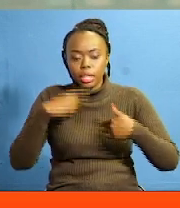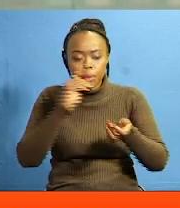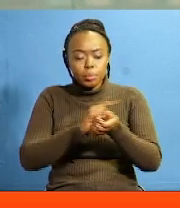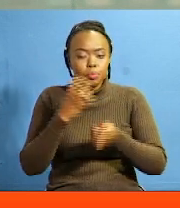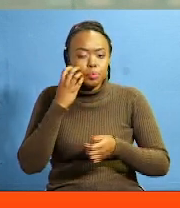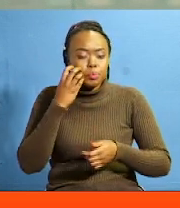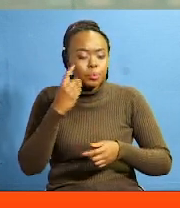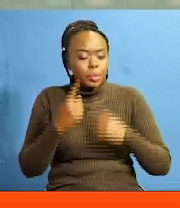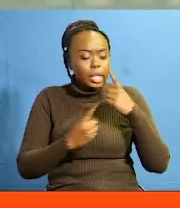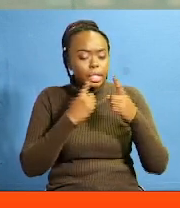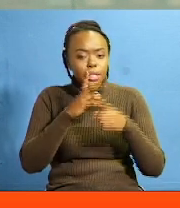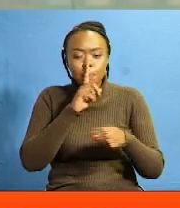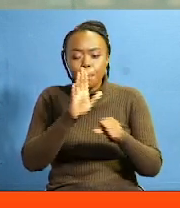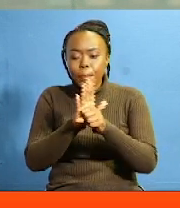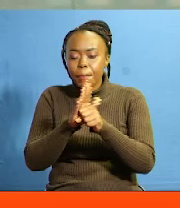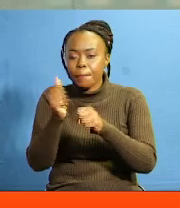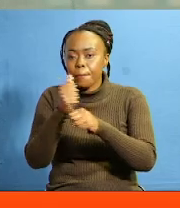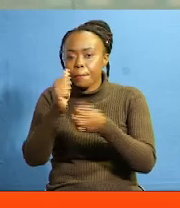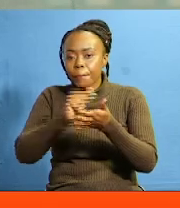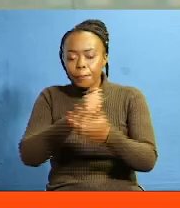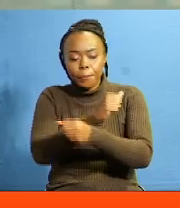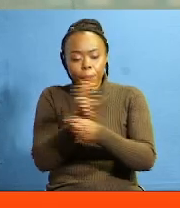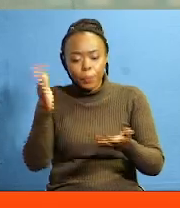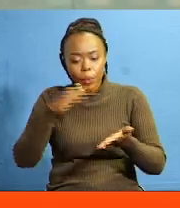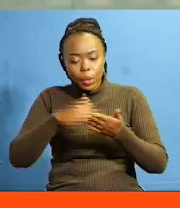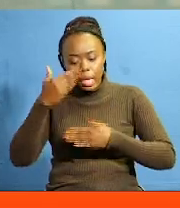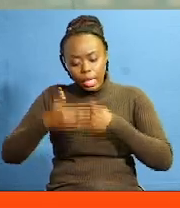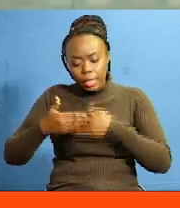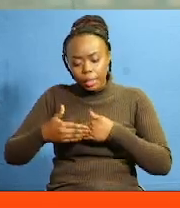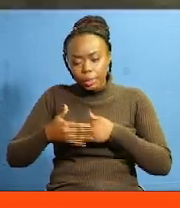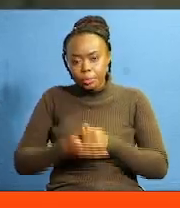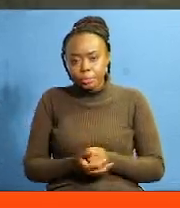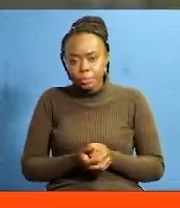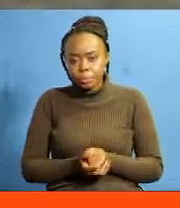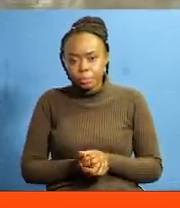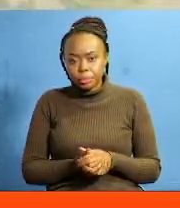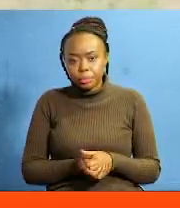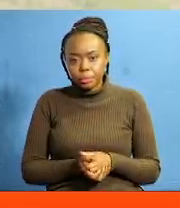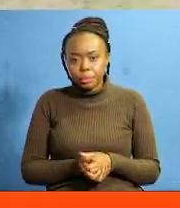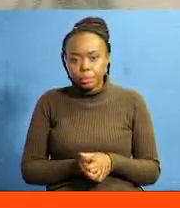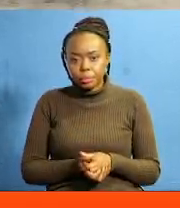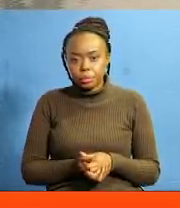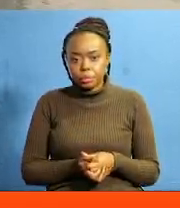Matiang'i amewahakikishia wenyeji wa Laikipia kuwa usalama utarejea hivi karibuni.